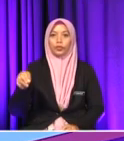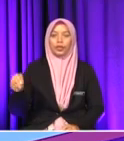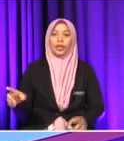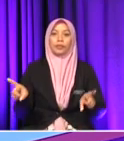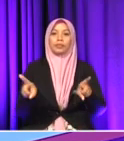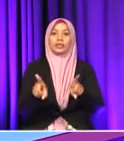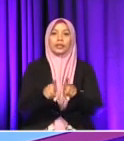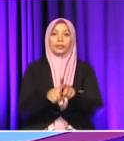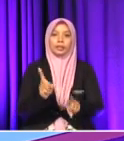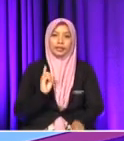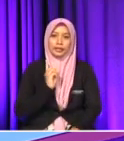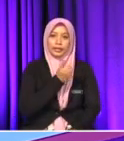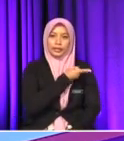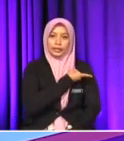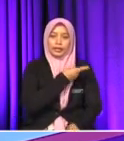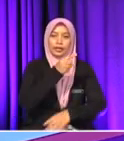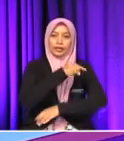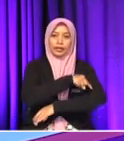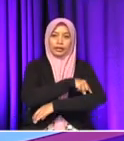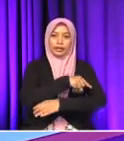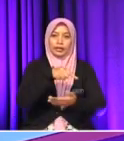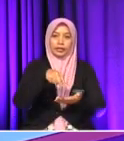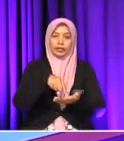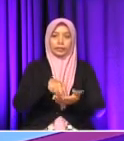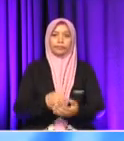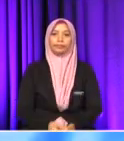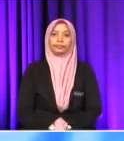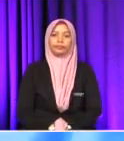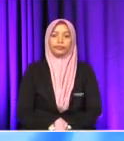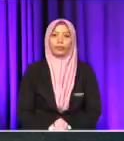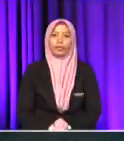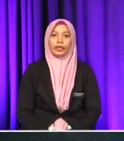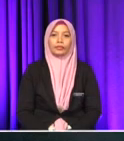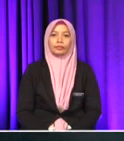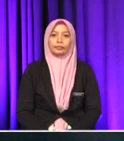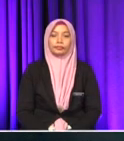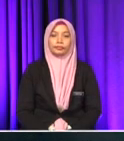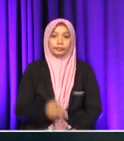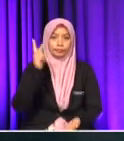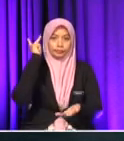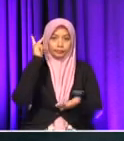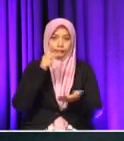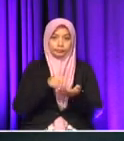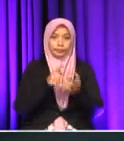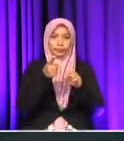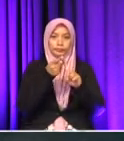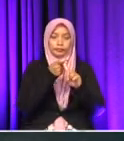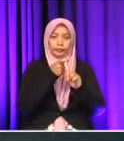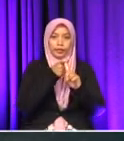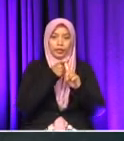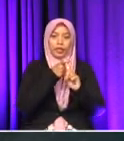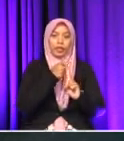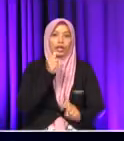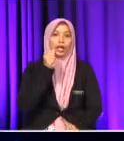tolong untuk memperkenalkan murid-murid kita dalam kalian Baiklah saya Perkenalkan yang pertama Nurul Afifah